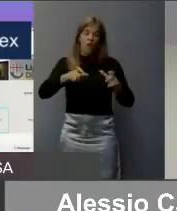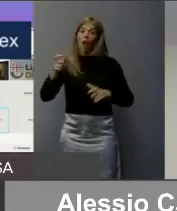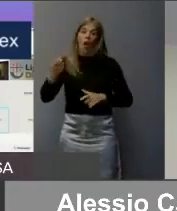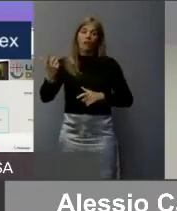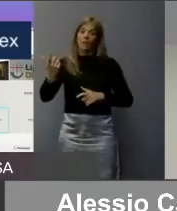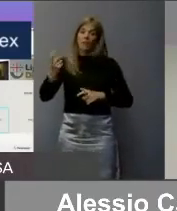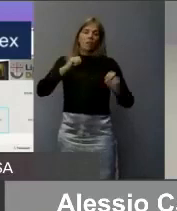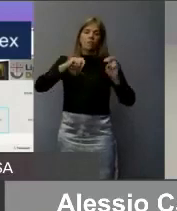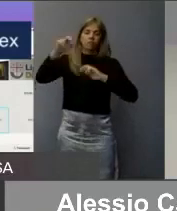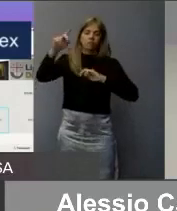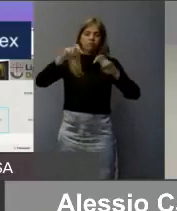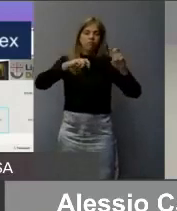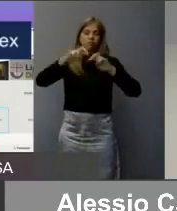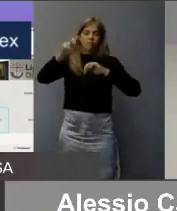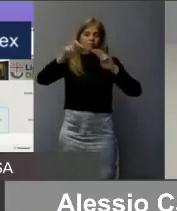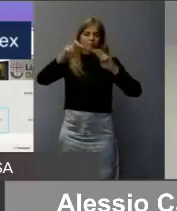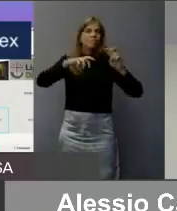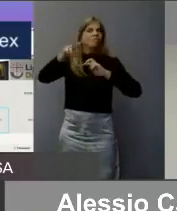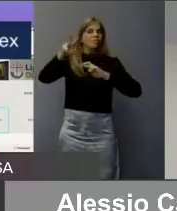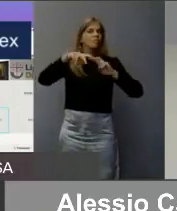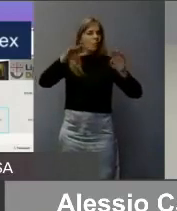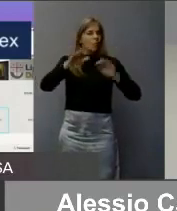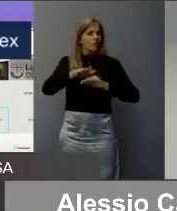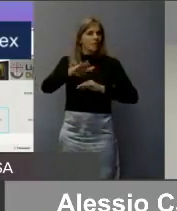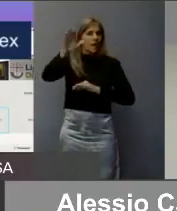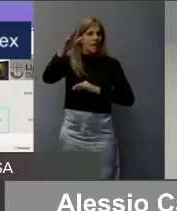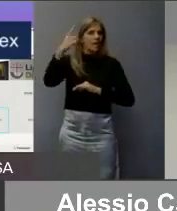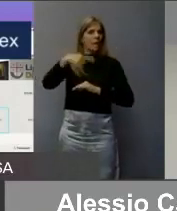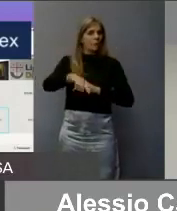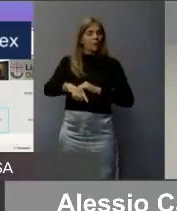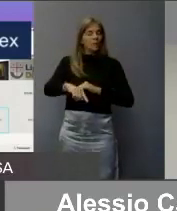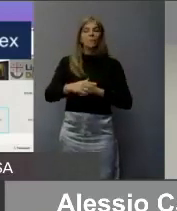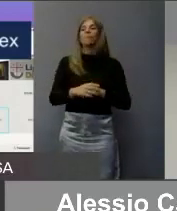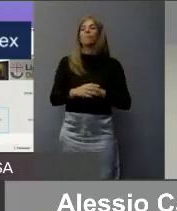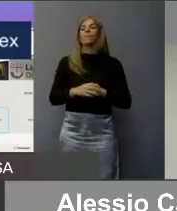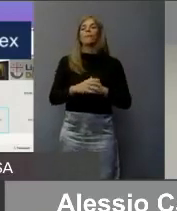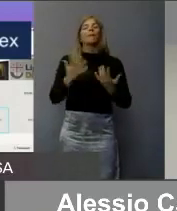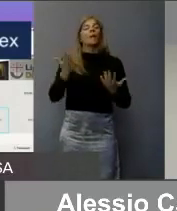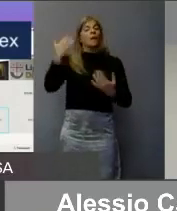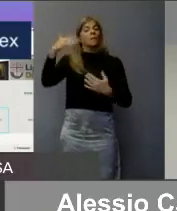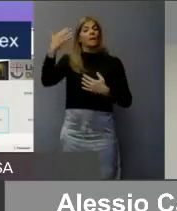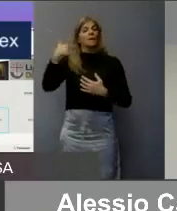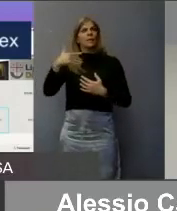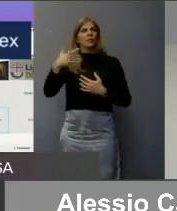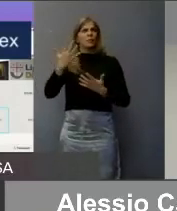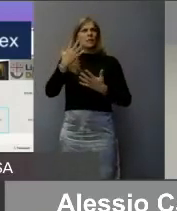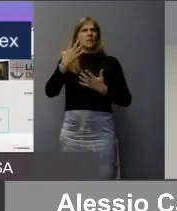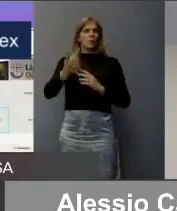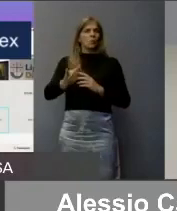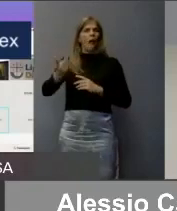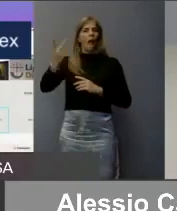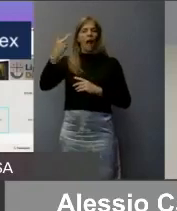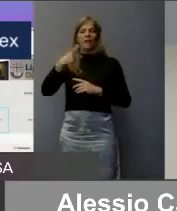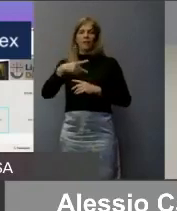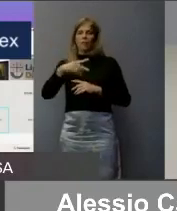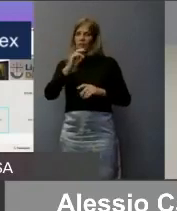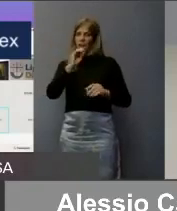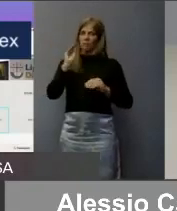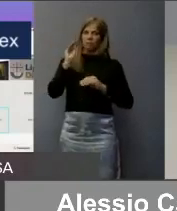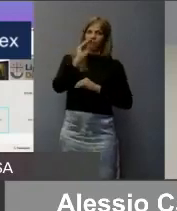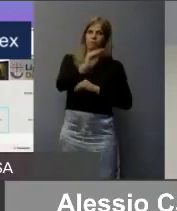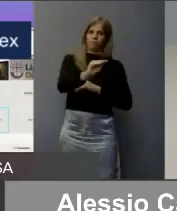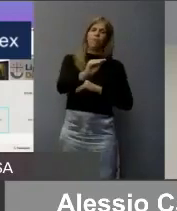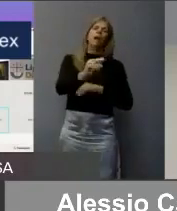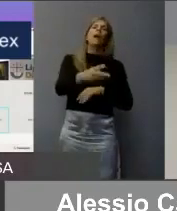utilizzano quella salita quando segnalando questa cosa direi più o meno un paio di anni fa ci fu riuscirci fu risposto che di fatto